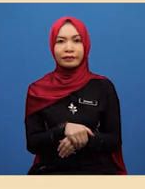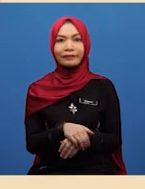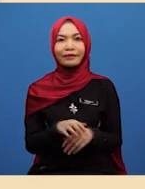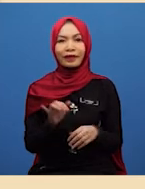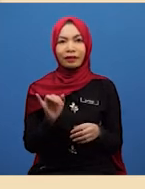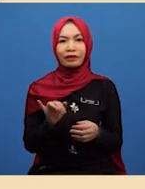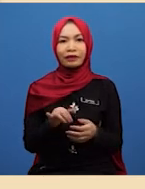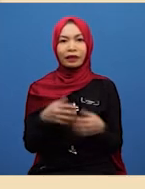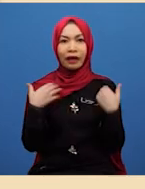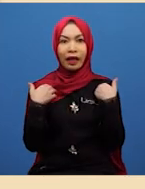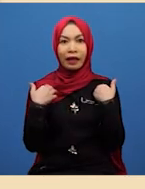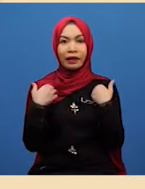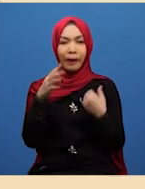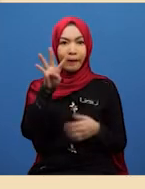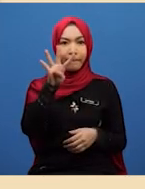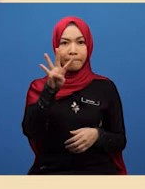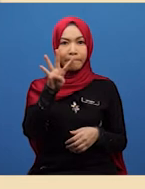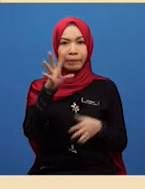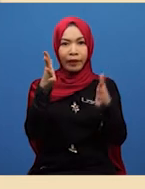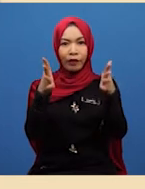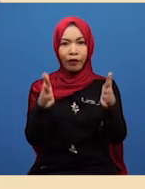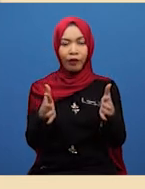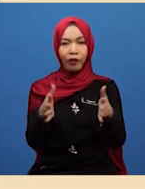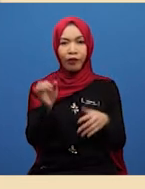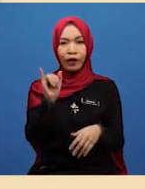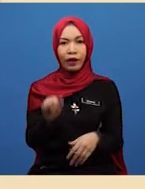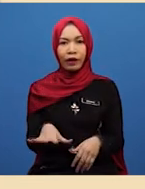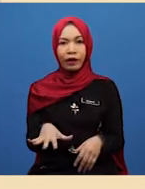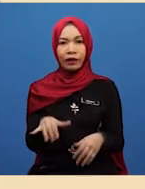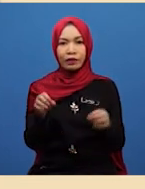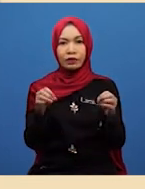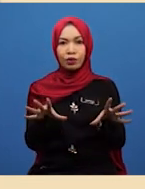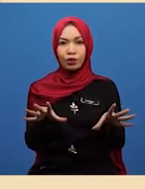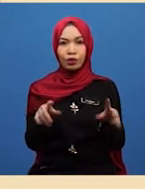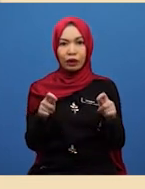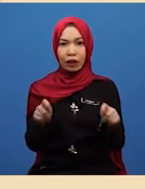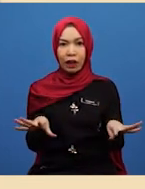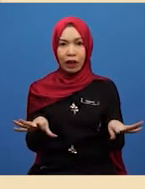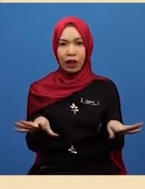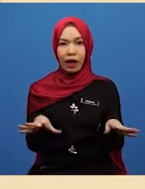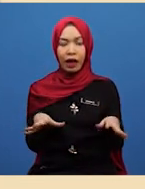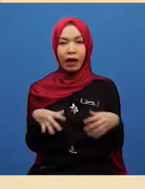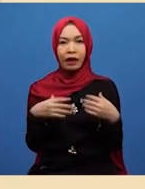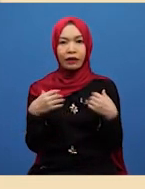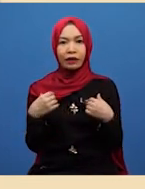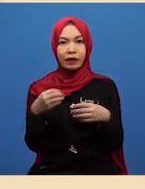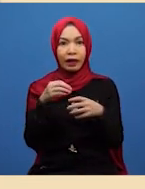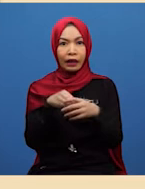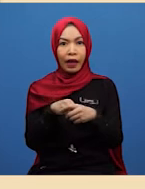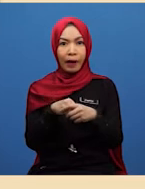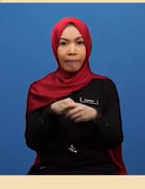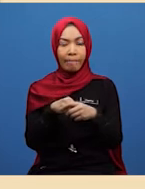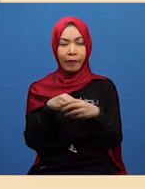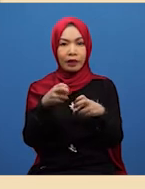Ya, terdapat empat individu yang telah terlibat dalam konflik dan percaturan